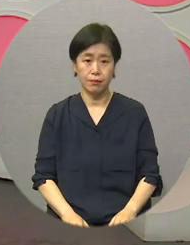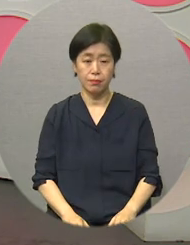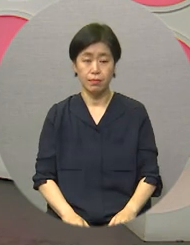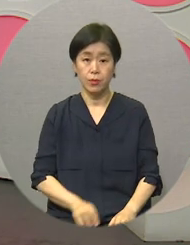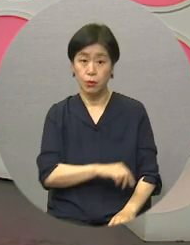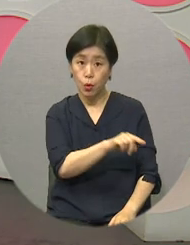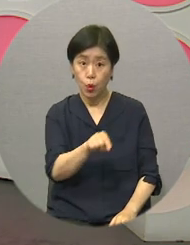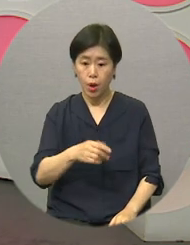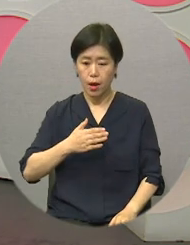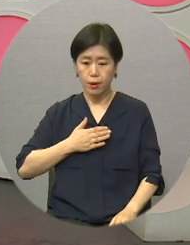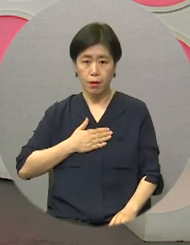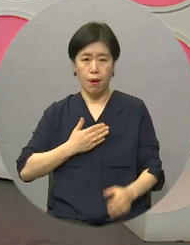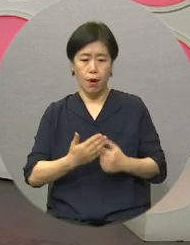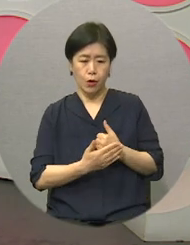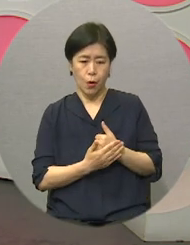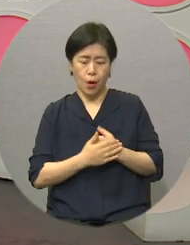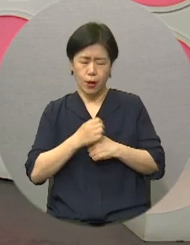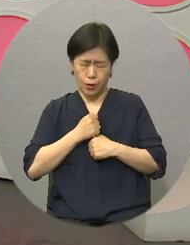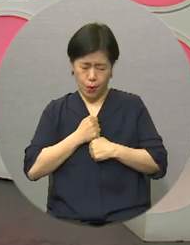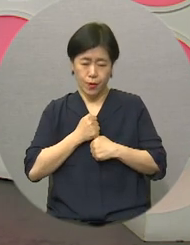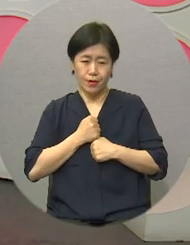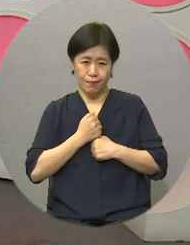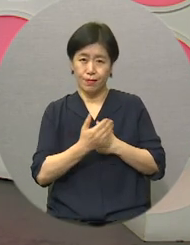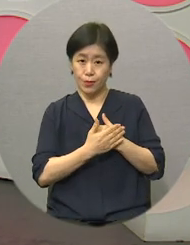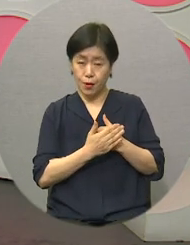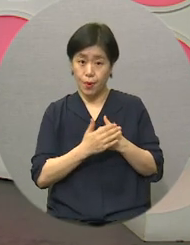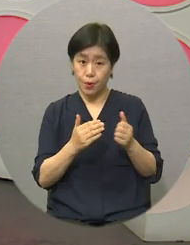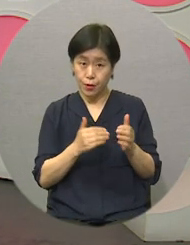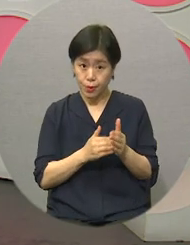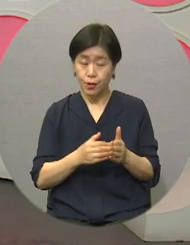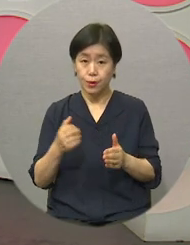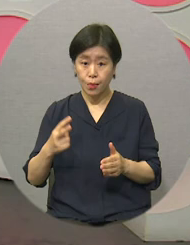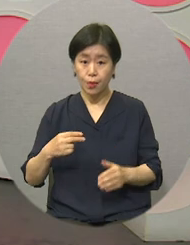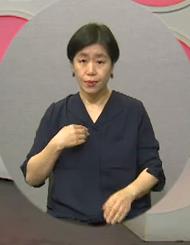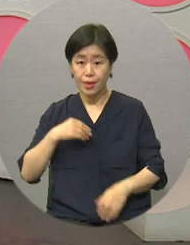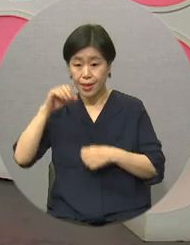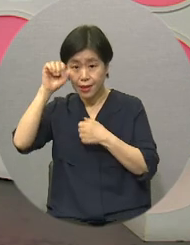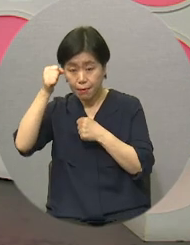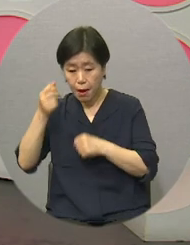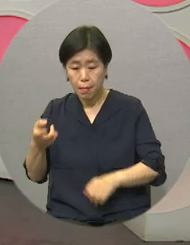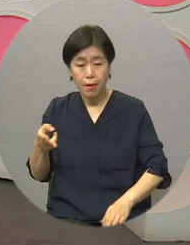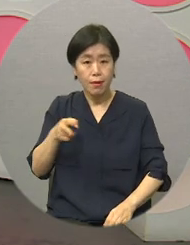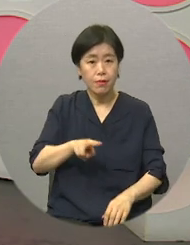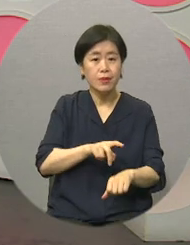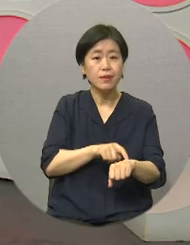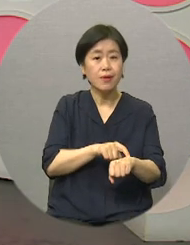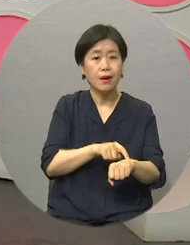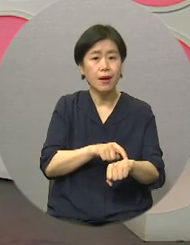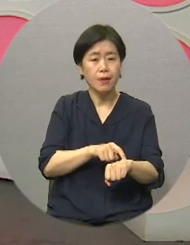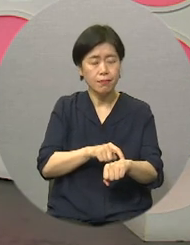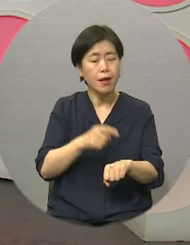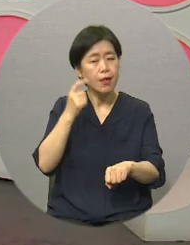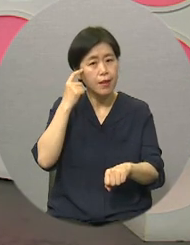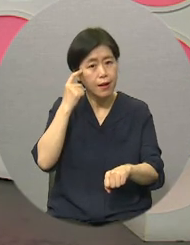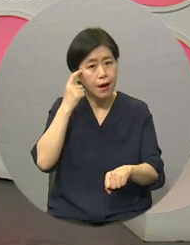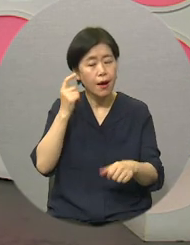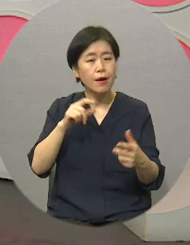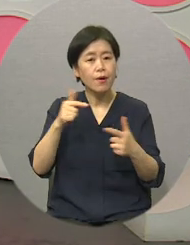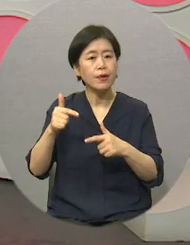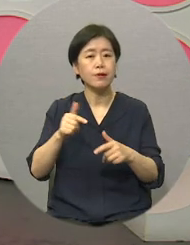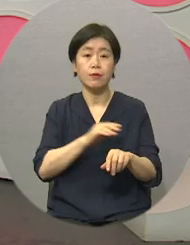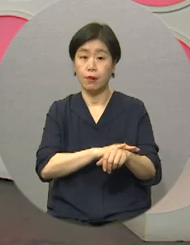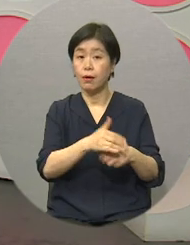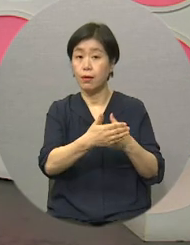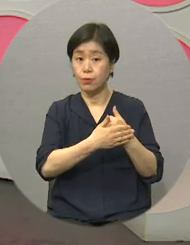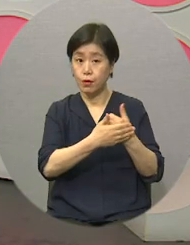움직이도록 도와주었고 신발을 갈아신는 시간을 고려해서 식을 진행해 주었습니다 사진 촬영을